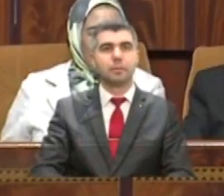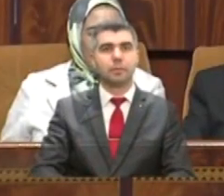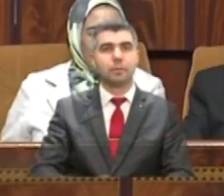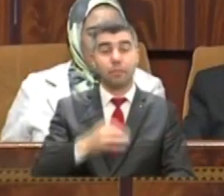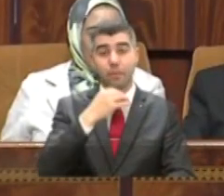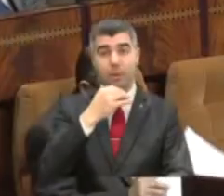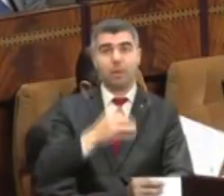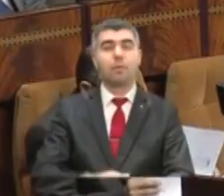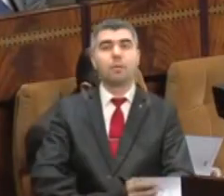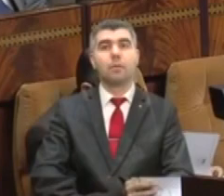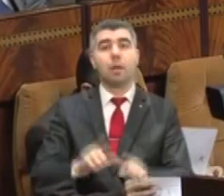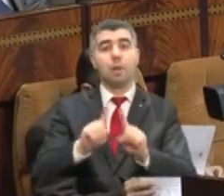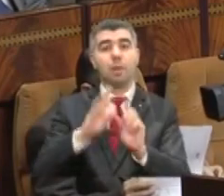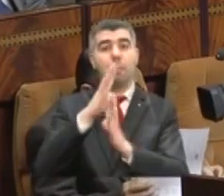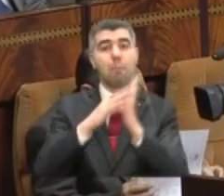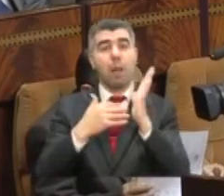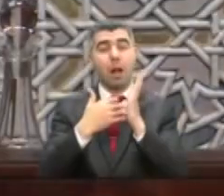وتجدر الإشارة أن